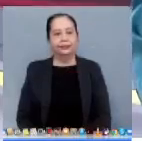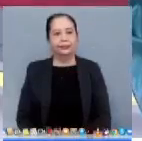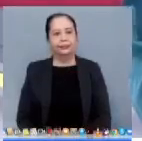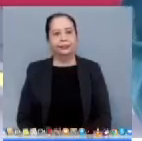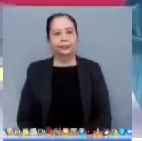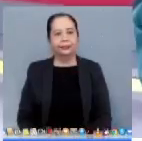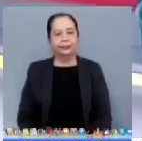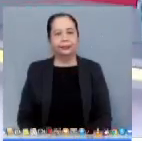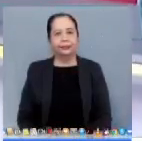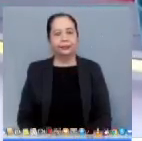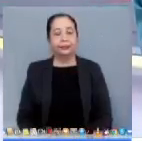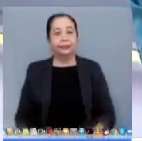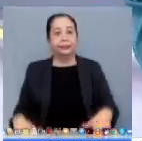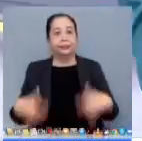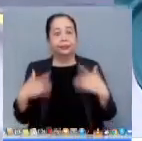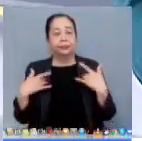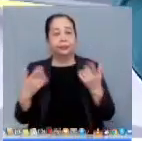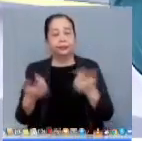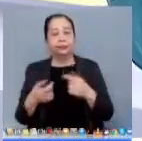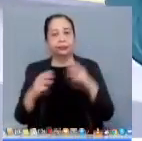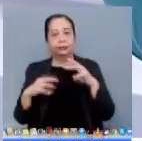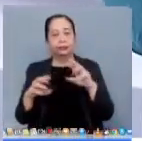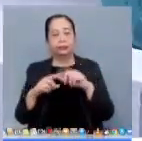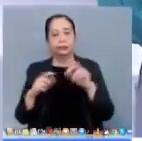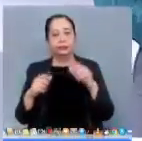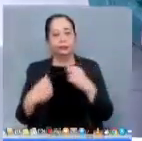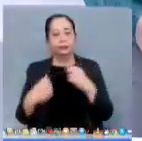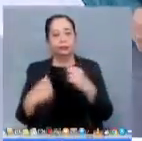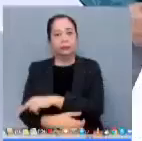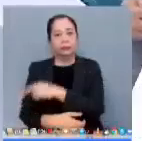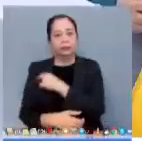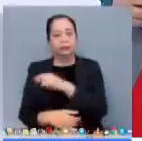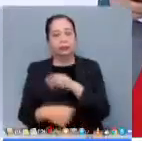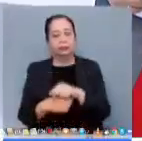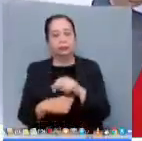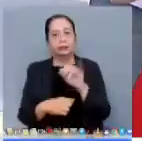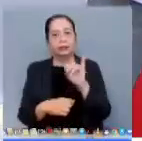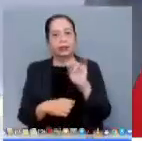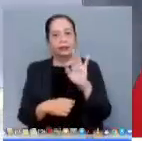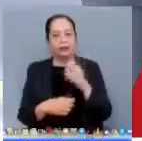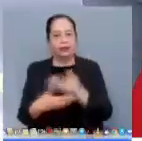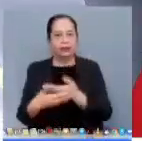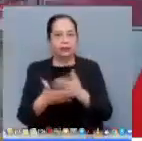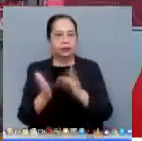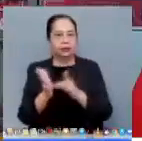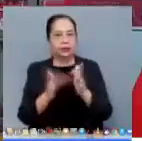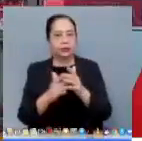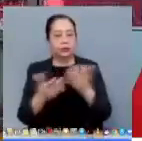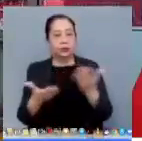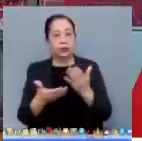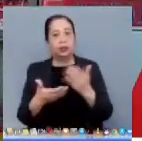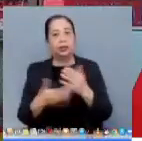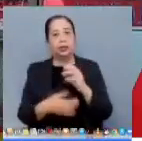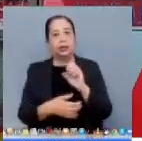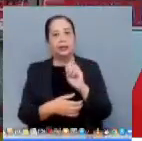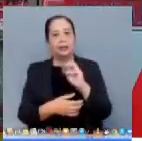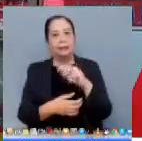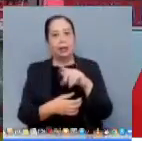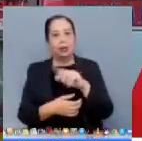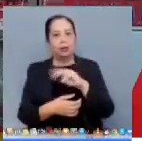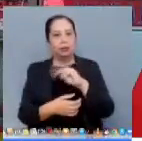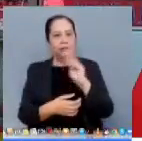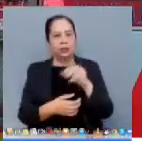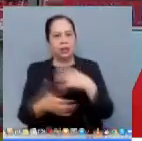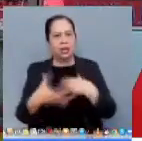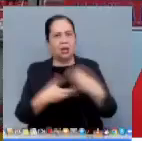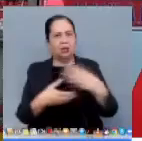Live na kuha po yan sa labas ng Hospital of the Infant Jesus Medical Center sa Sampaloc, Maynila. Naglabasa ng mga pasyente dahil sa